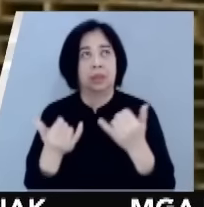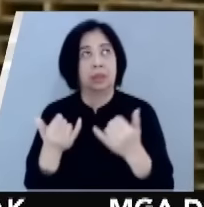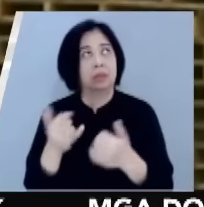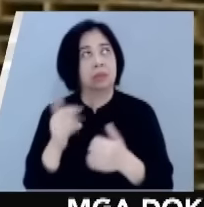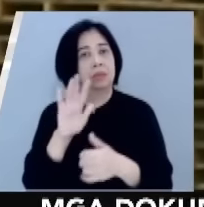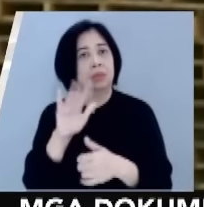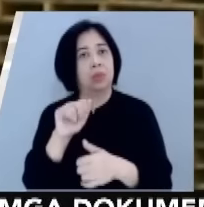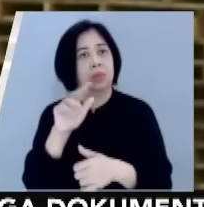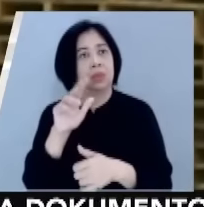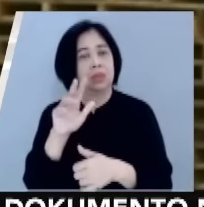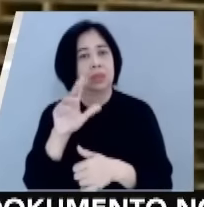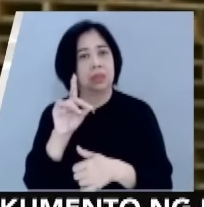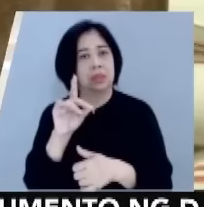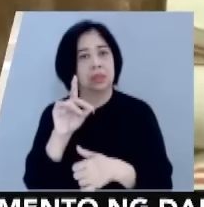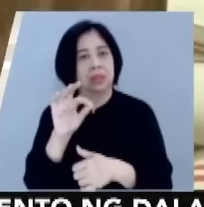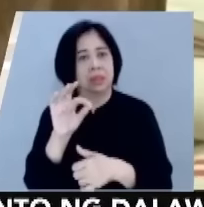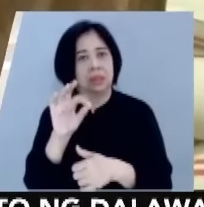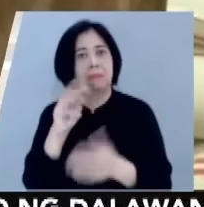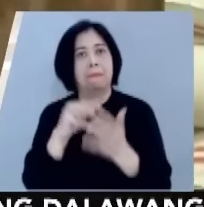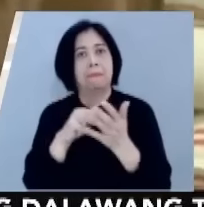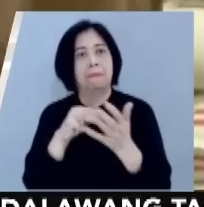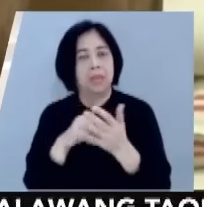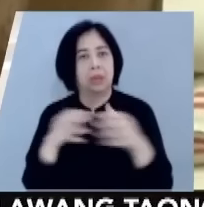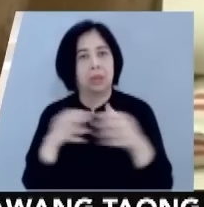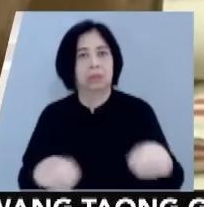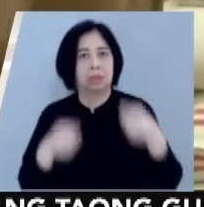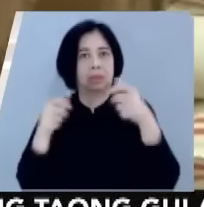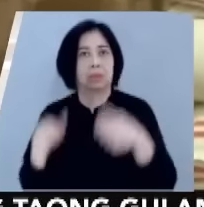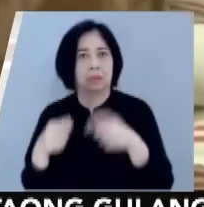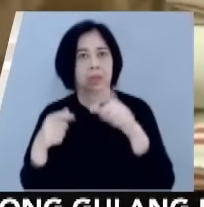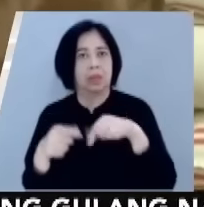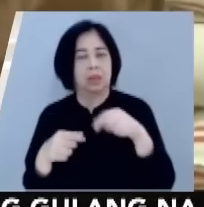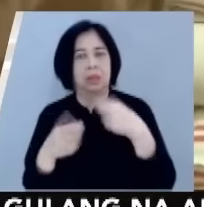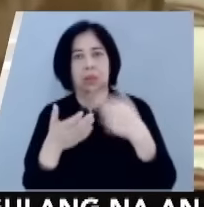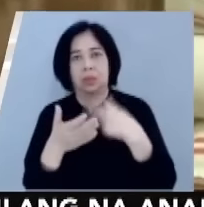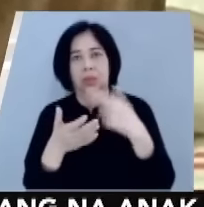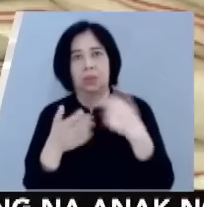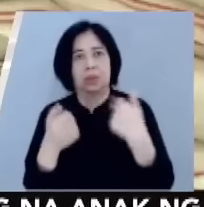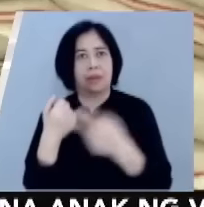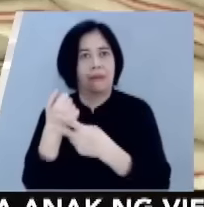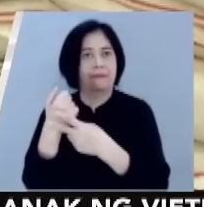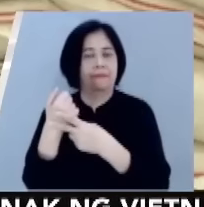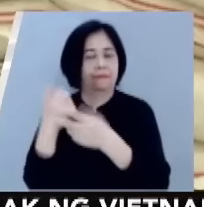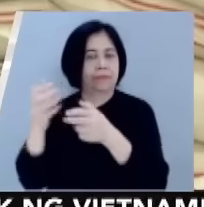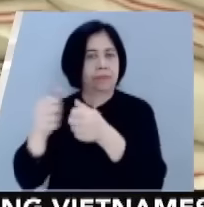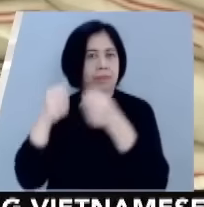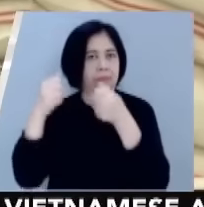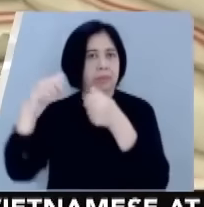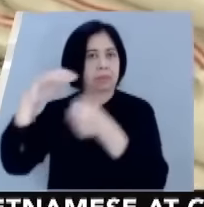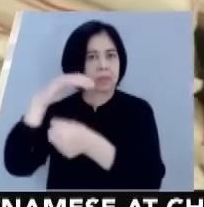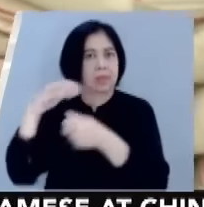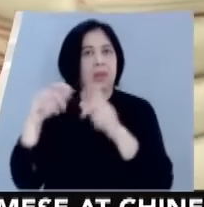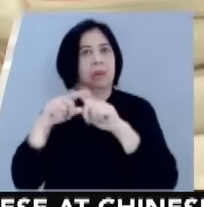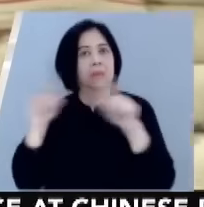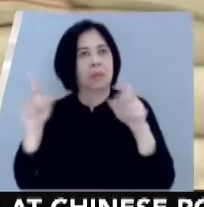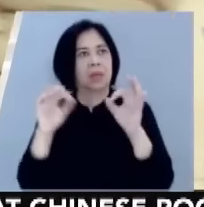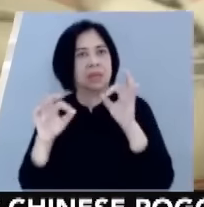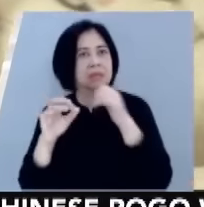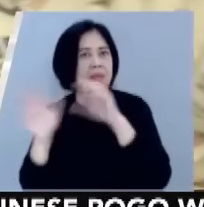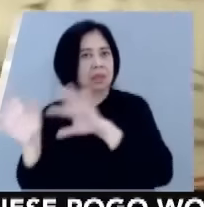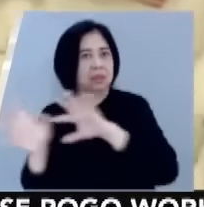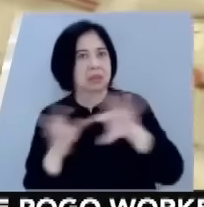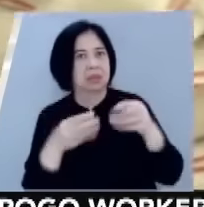5.389 million bags katumbas yung palay at bigas na nasa bodega. Ngayon, kung hindi namin mailabas yun on a